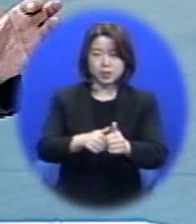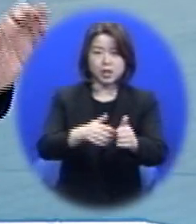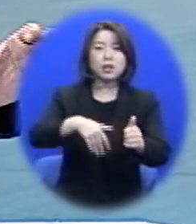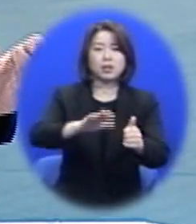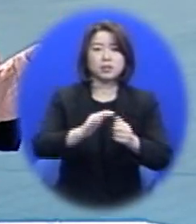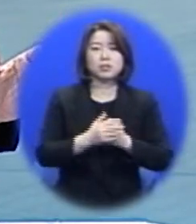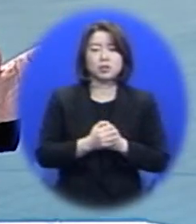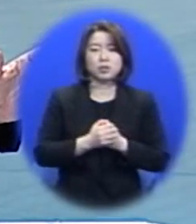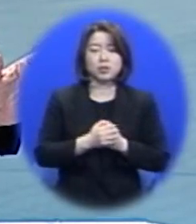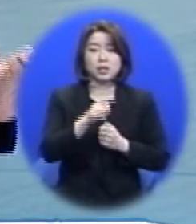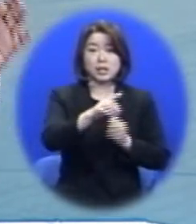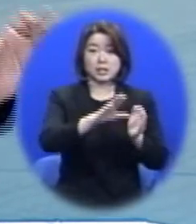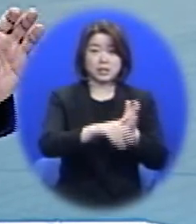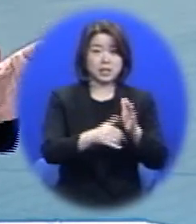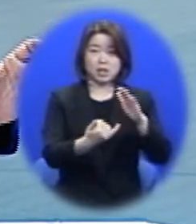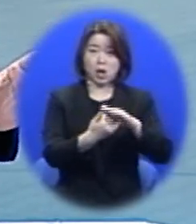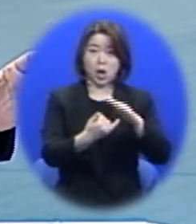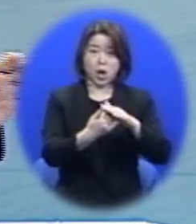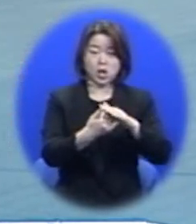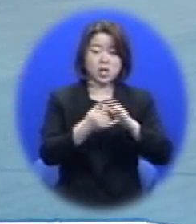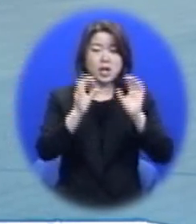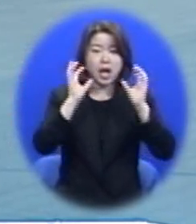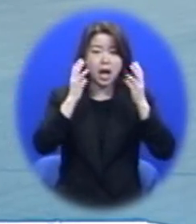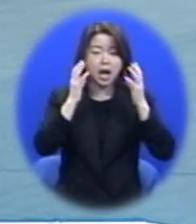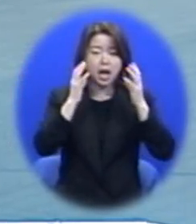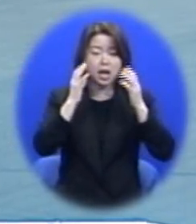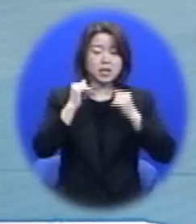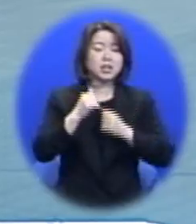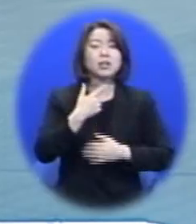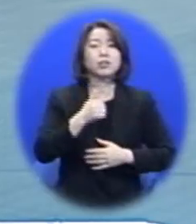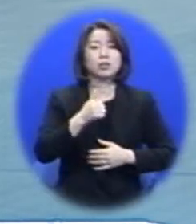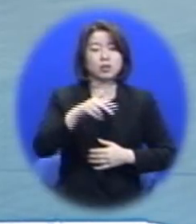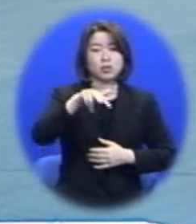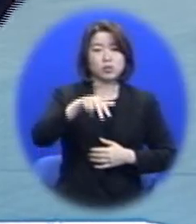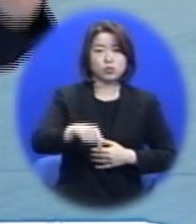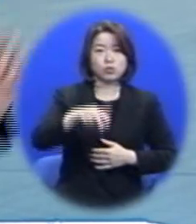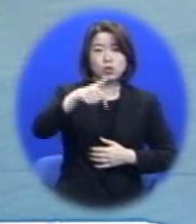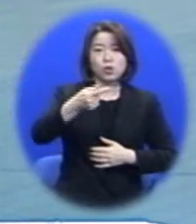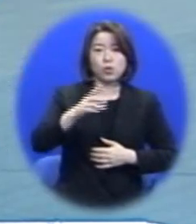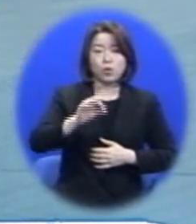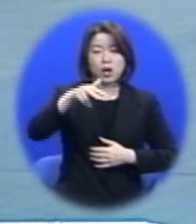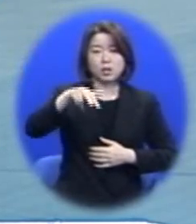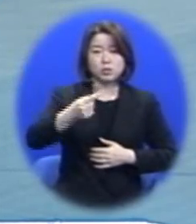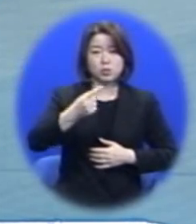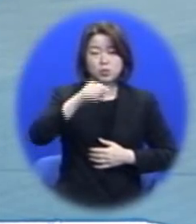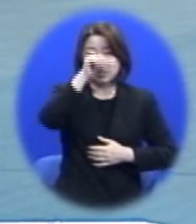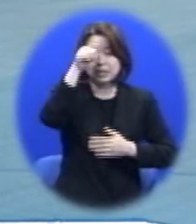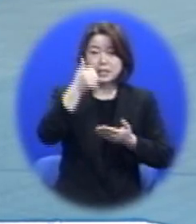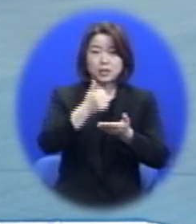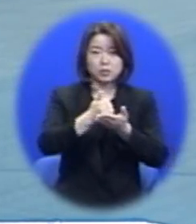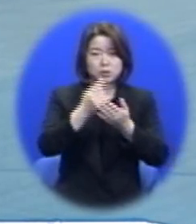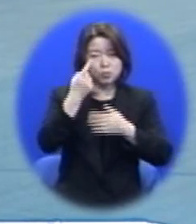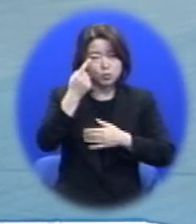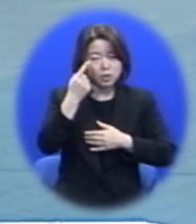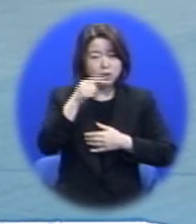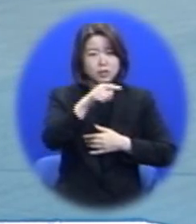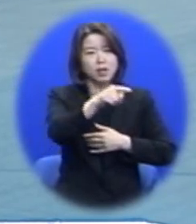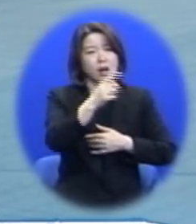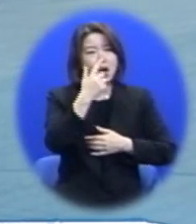그때는 어린 아들이었던 이 주광조 장로님의 눈에 아버지 주기철 목사님은 너무